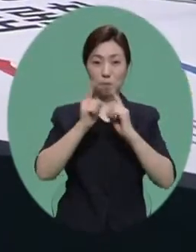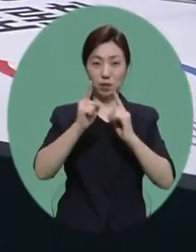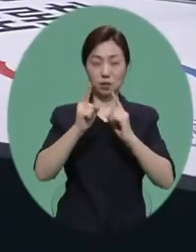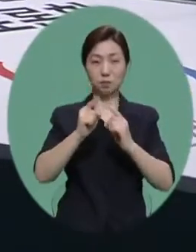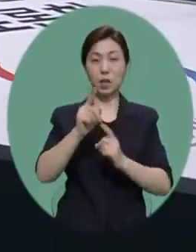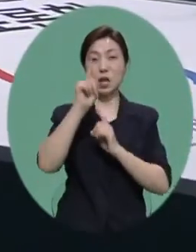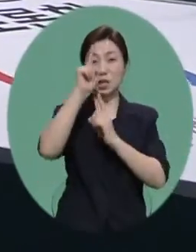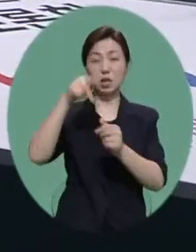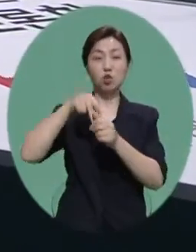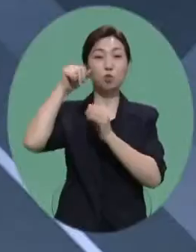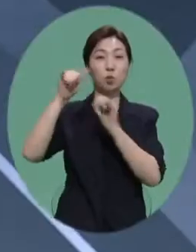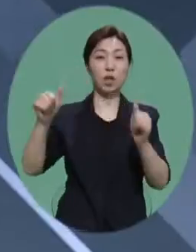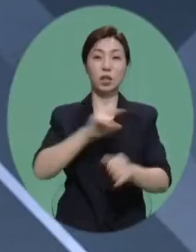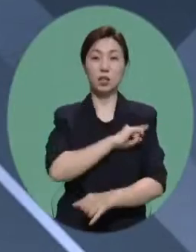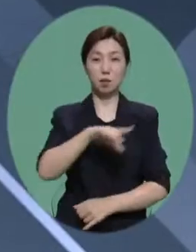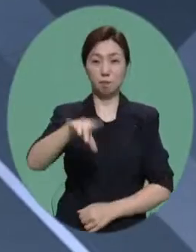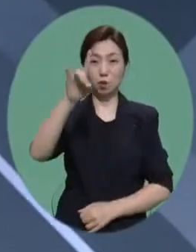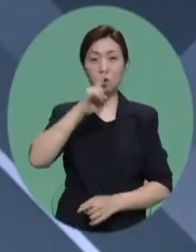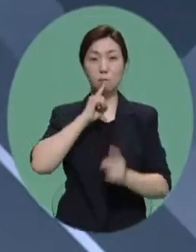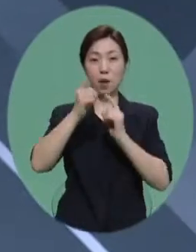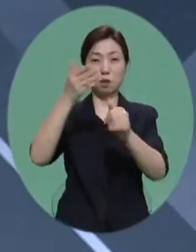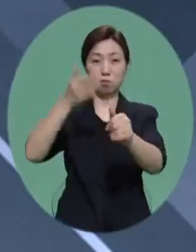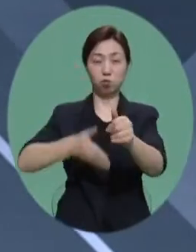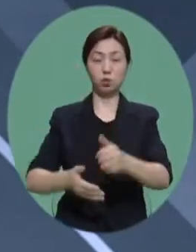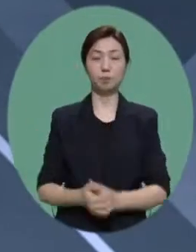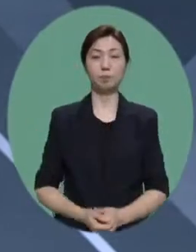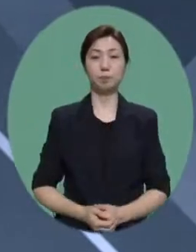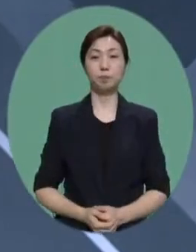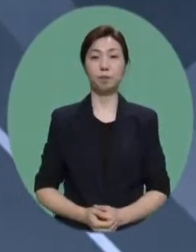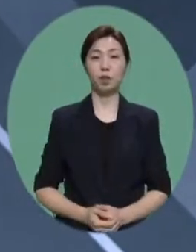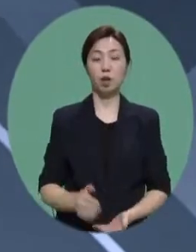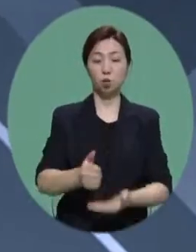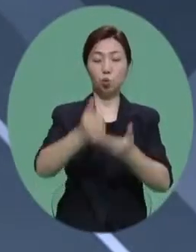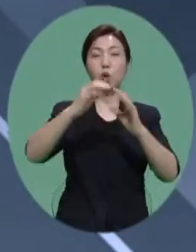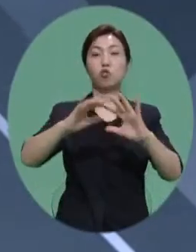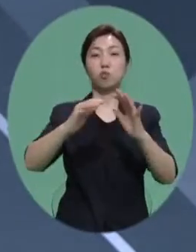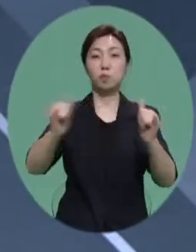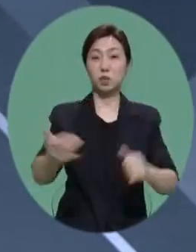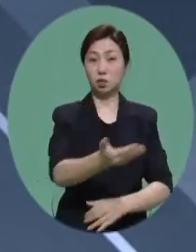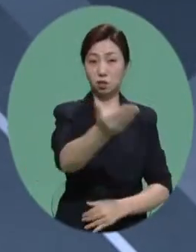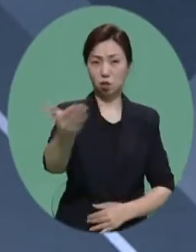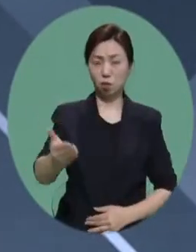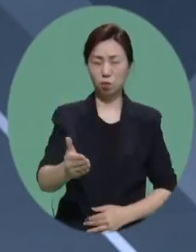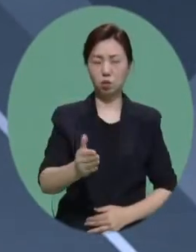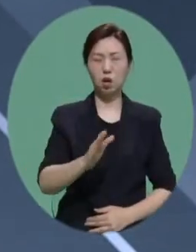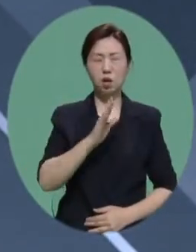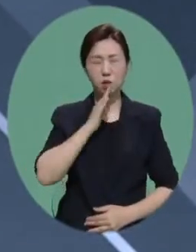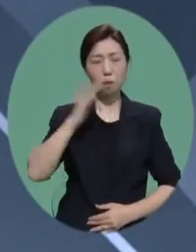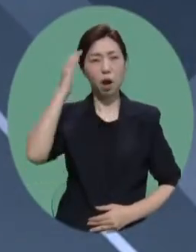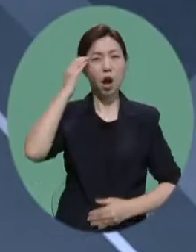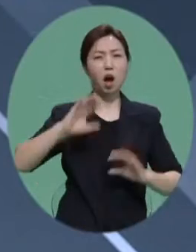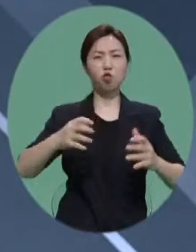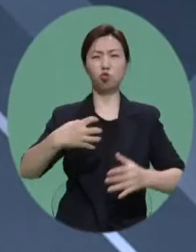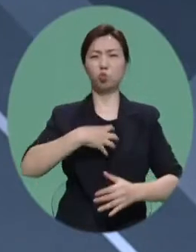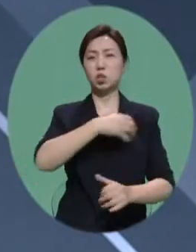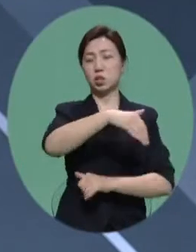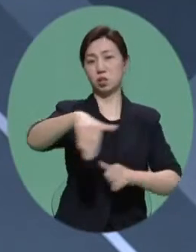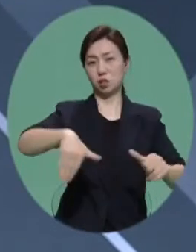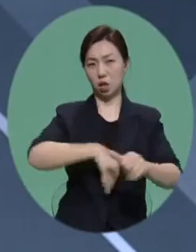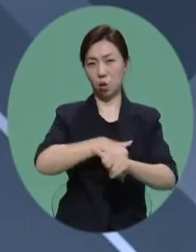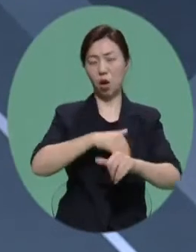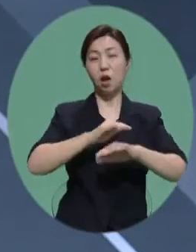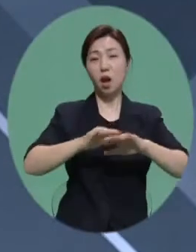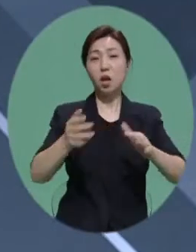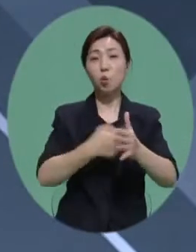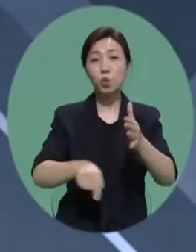말씀해 주십시오 존경하는 국민 여러분 정말로 위기입니다 심각한 얘기를 이겨내기